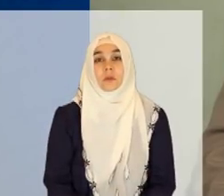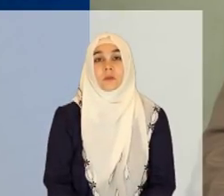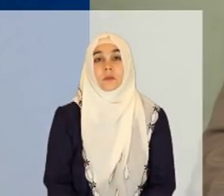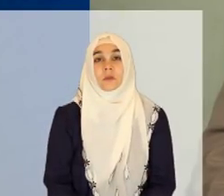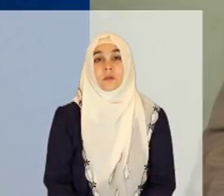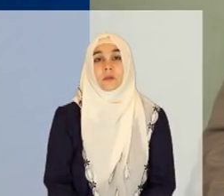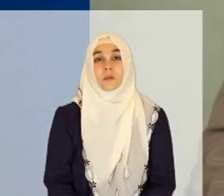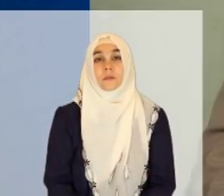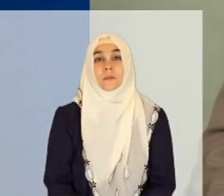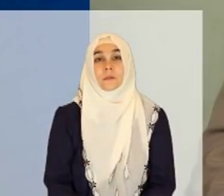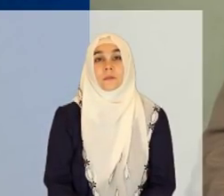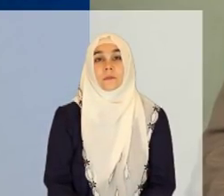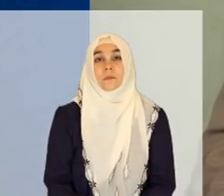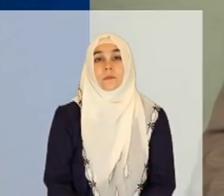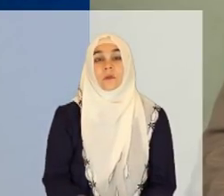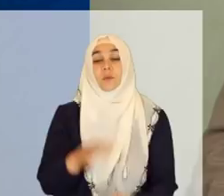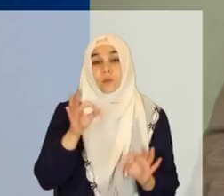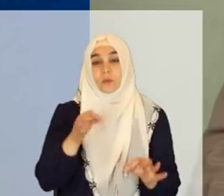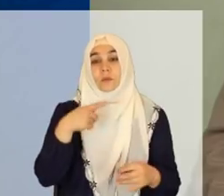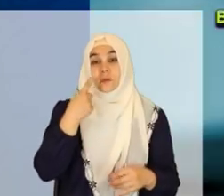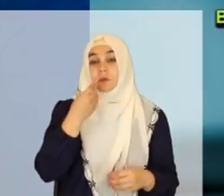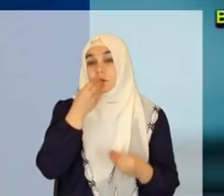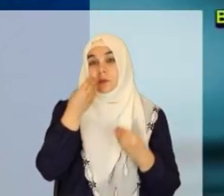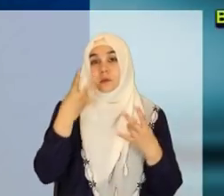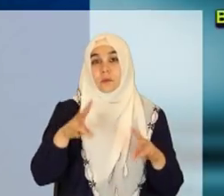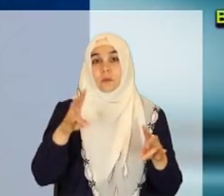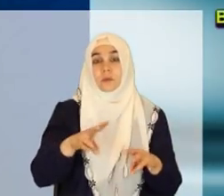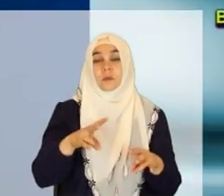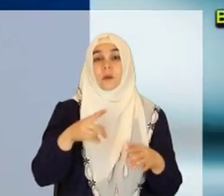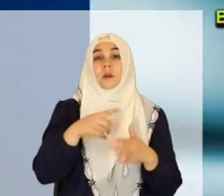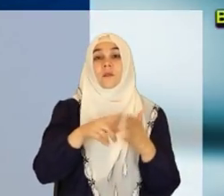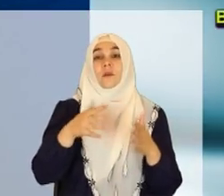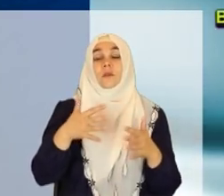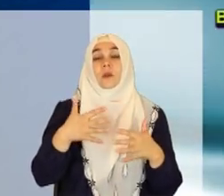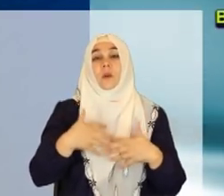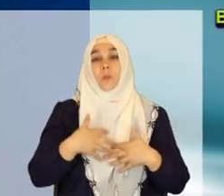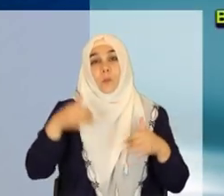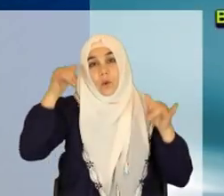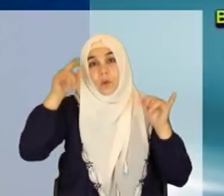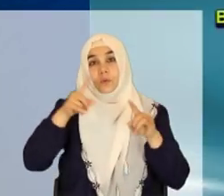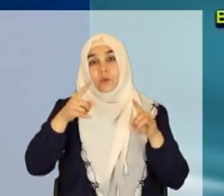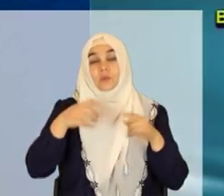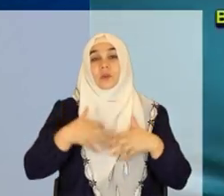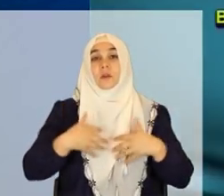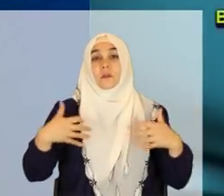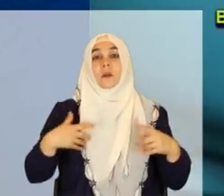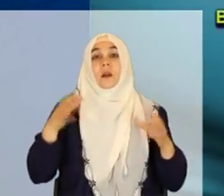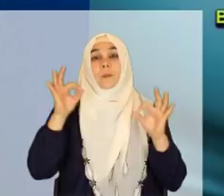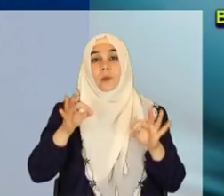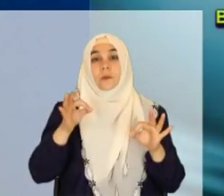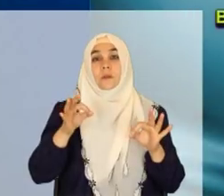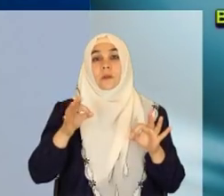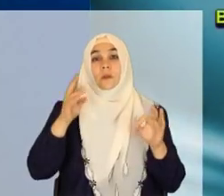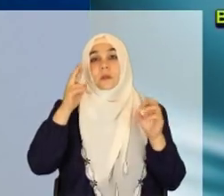Mantiqsiz savol. Aslida patvo bo'yicha yemaydi. Savol: mol va jonivorlarni so'yishda qanday